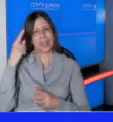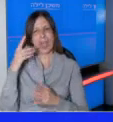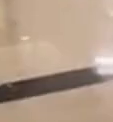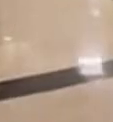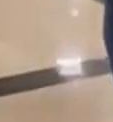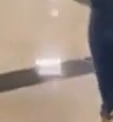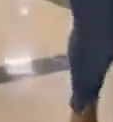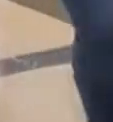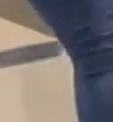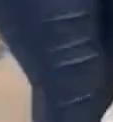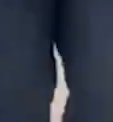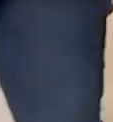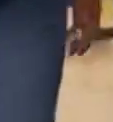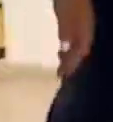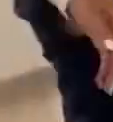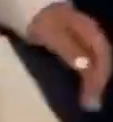חוזרים.